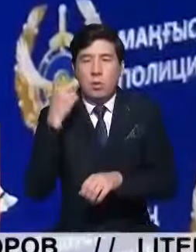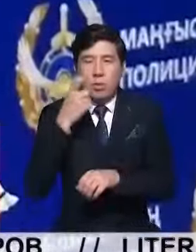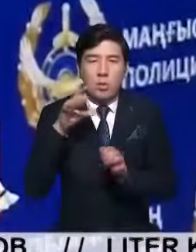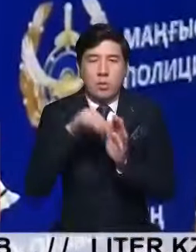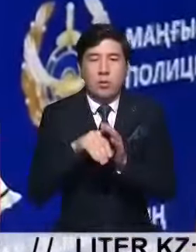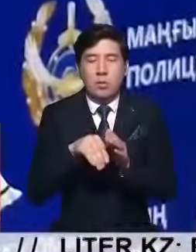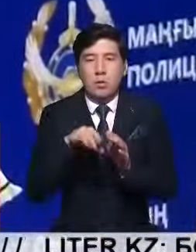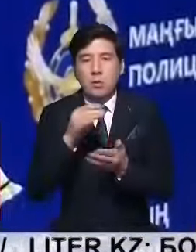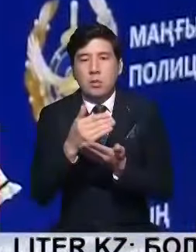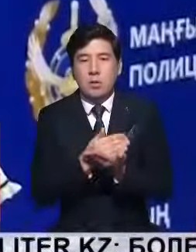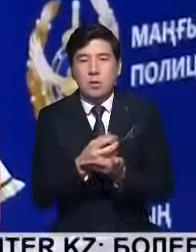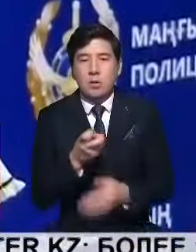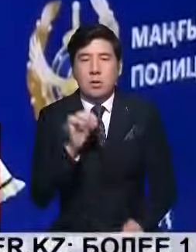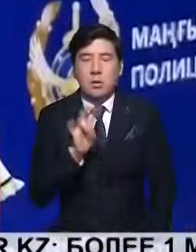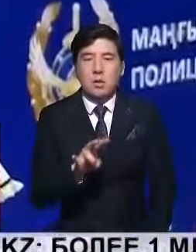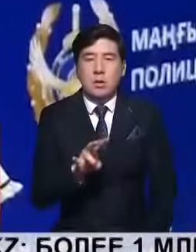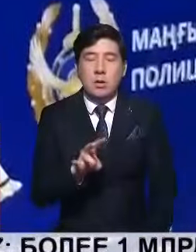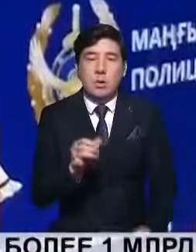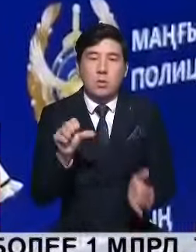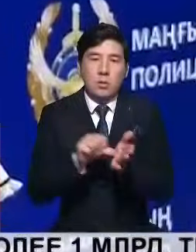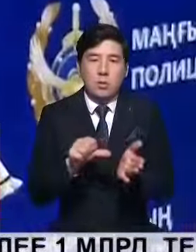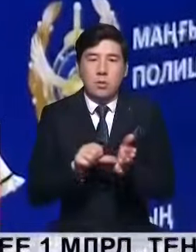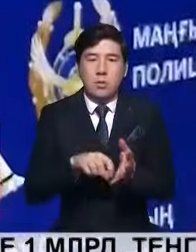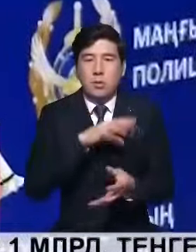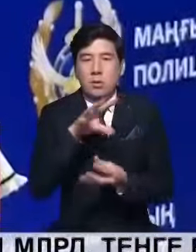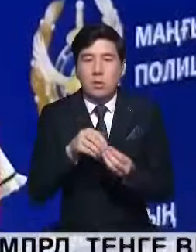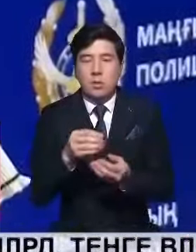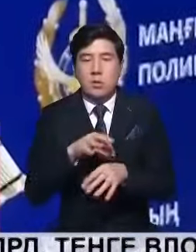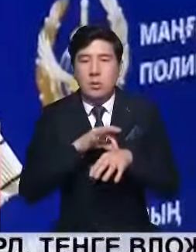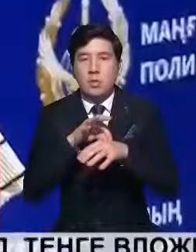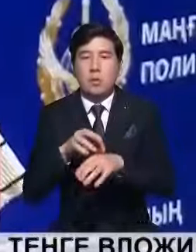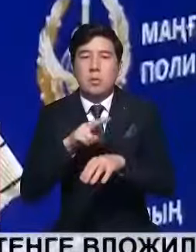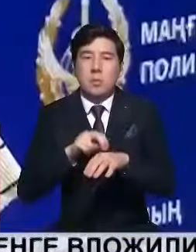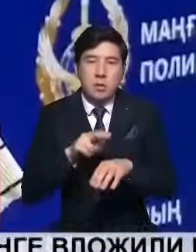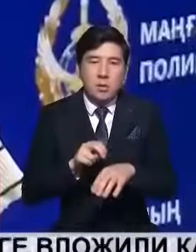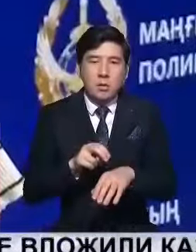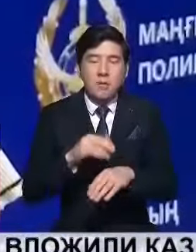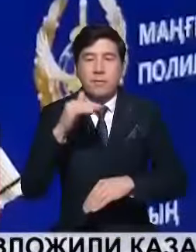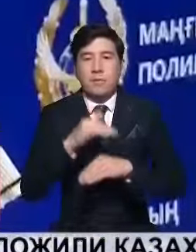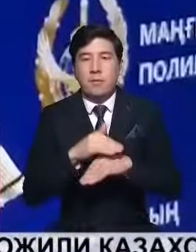были предотвращены. Участники инцидента установлены и доставлены в полицию. По